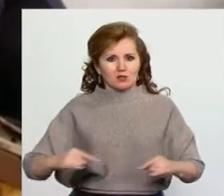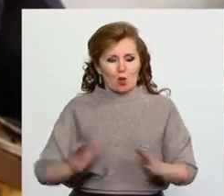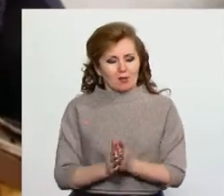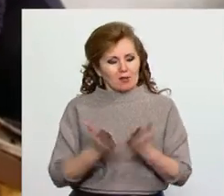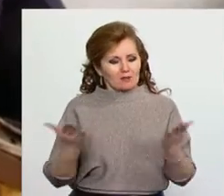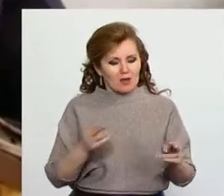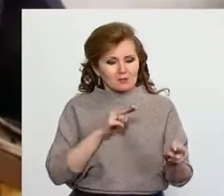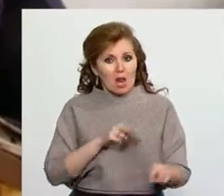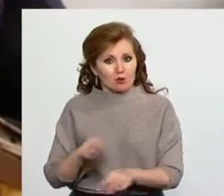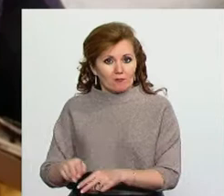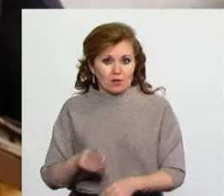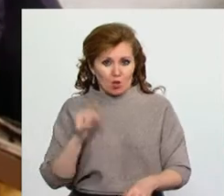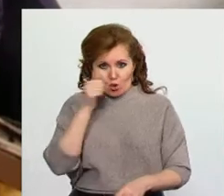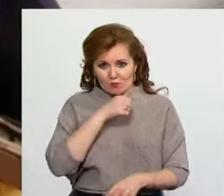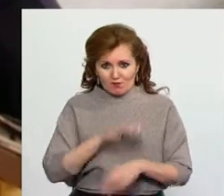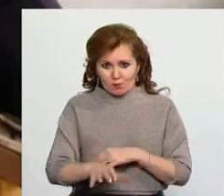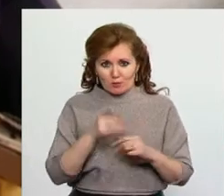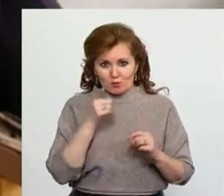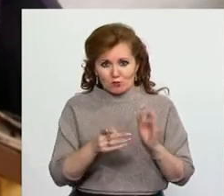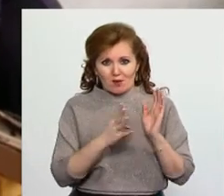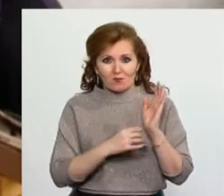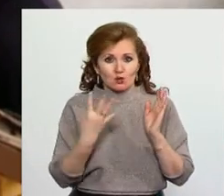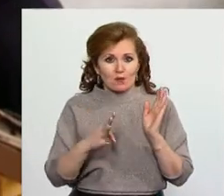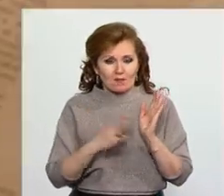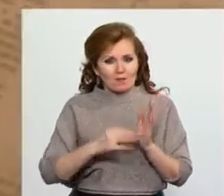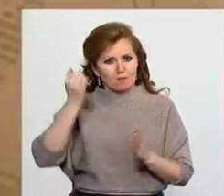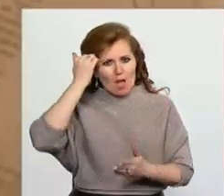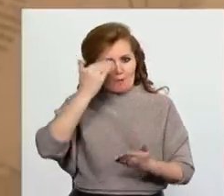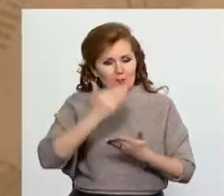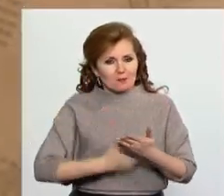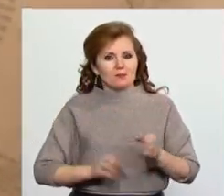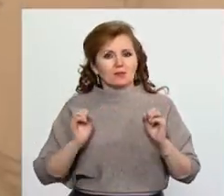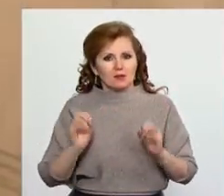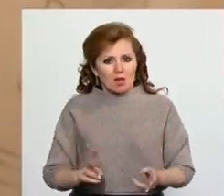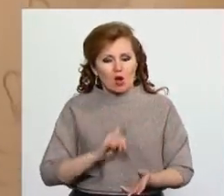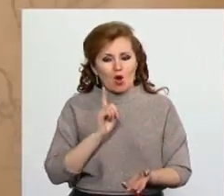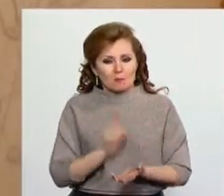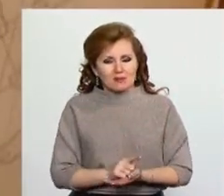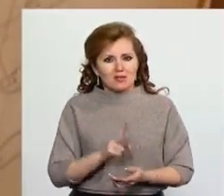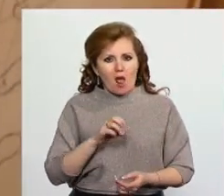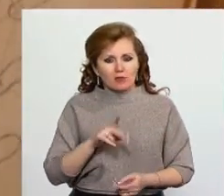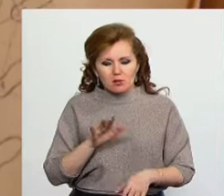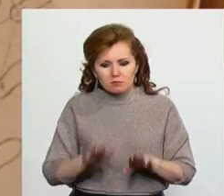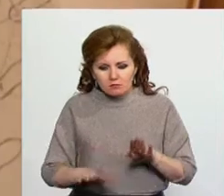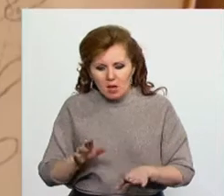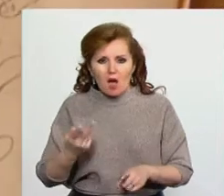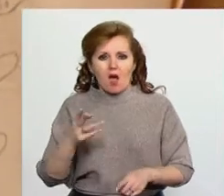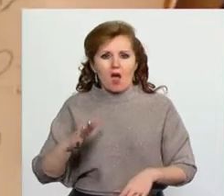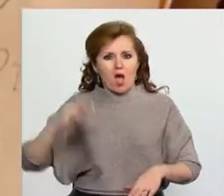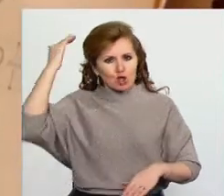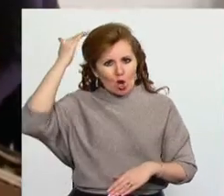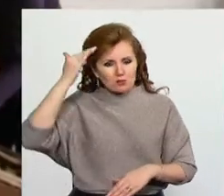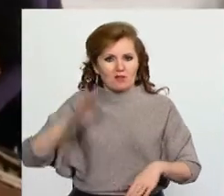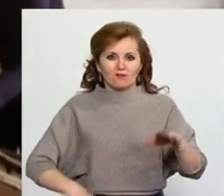выпуска 1949. Здесь памятка, как, например, описать следы и прикинуть рост и вес преступника. Юридический